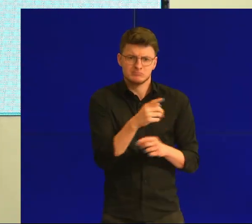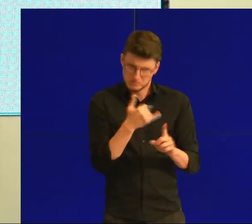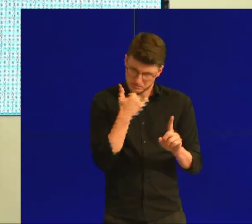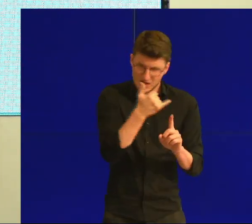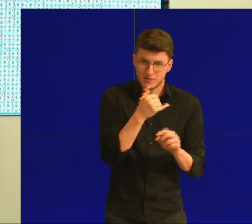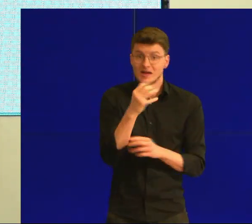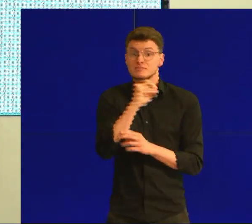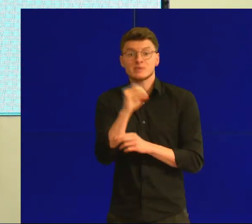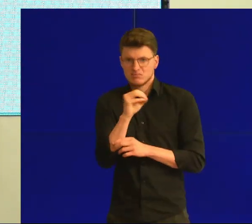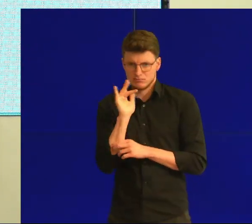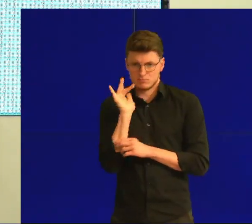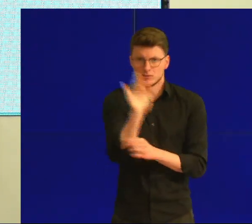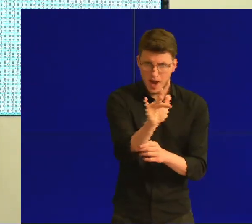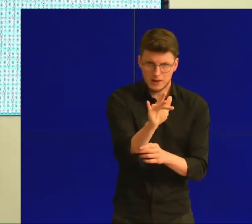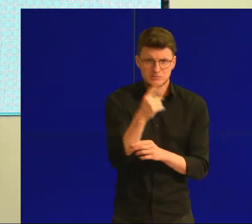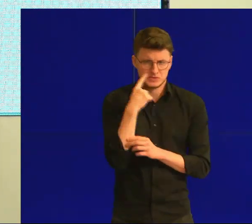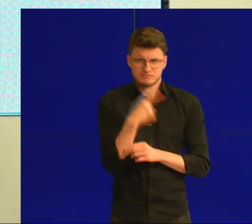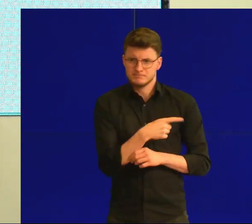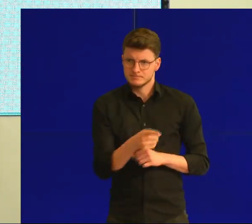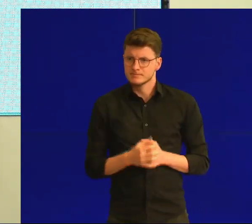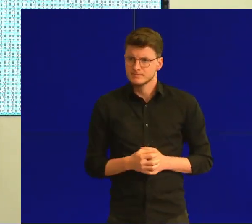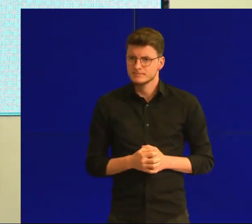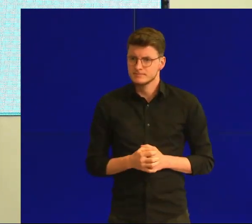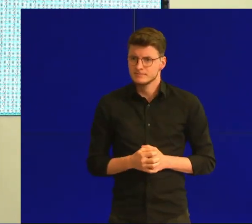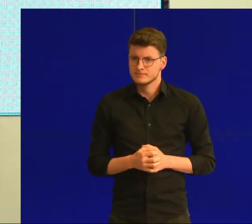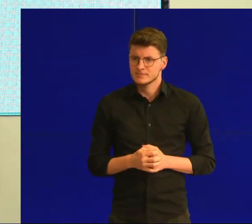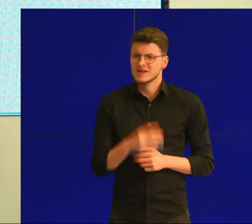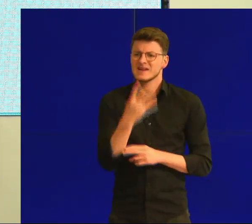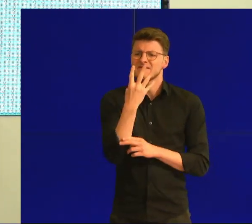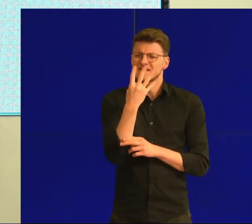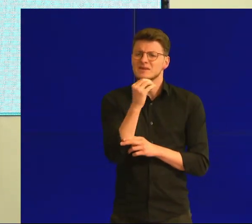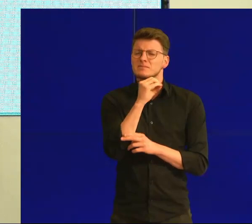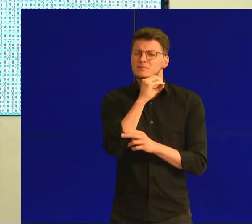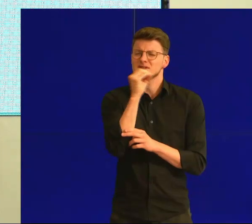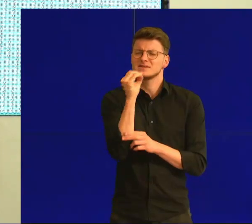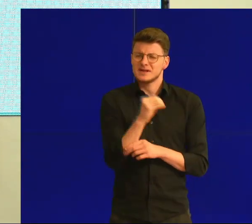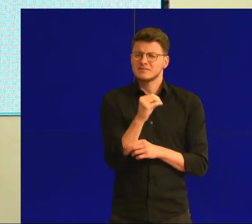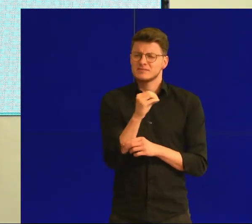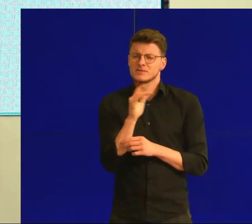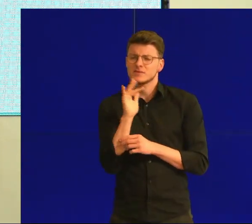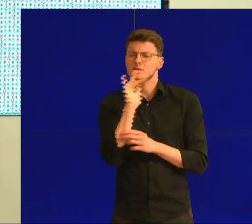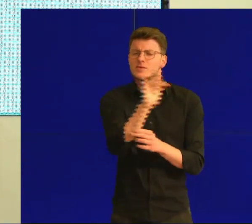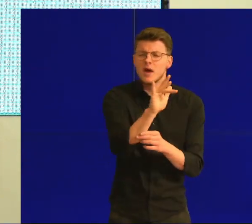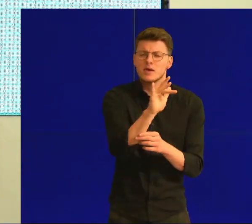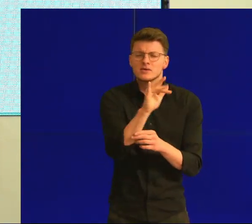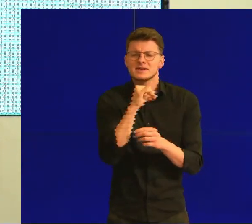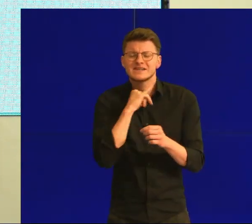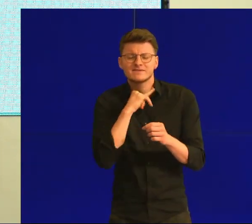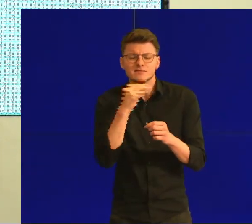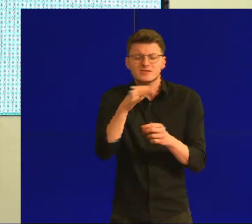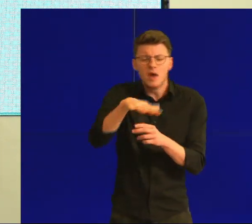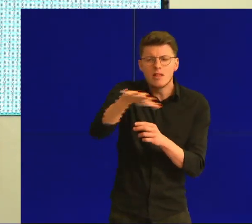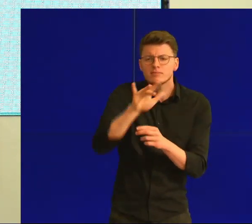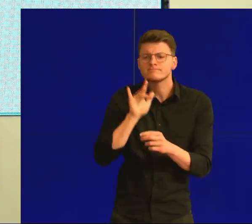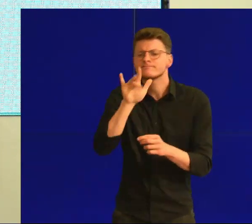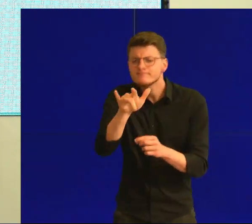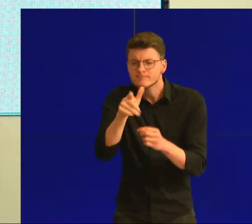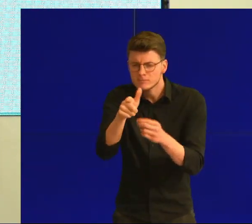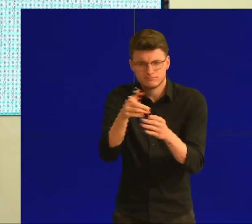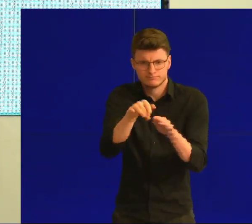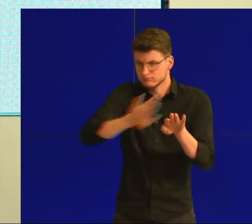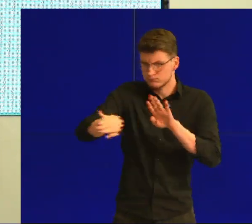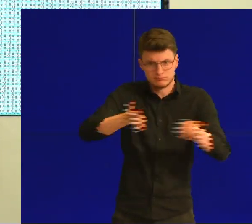104 marins triage postes n'étaient pas sans fondement se dira dr appliquons willem